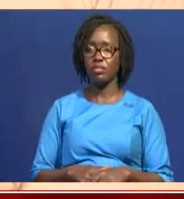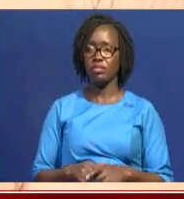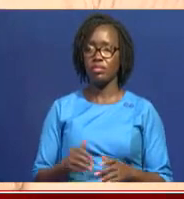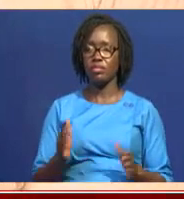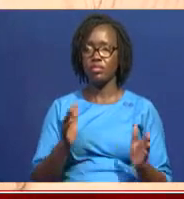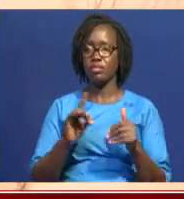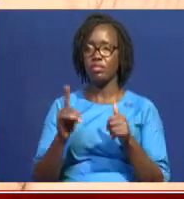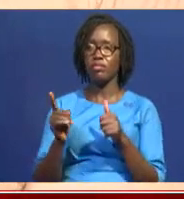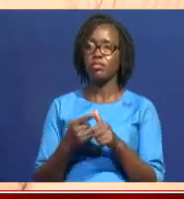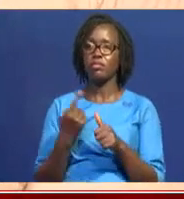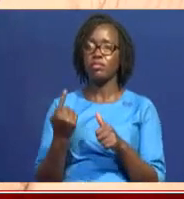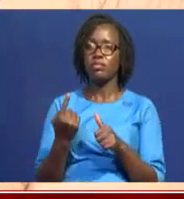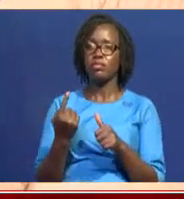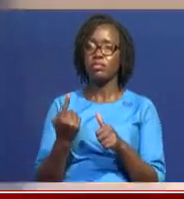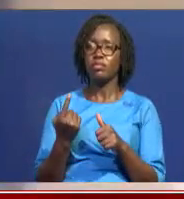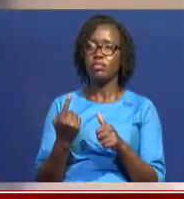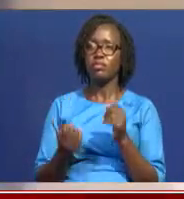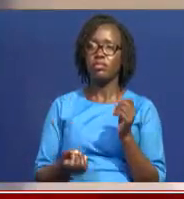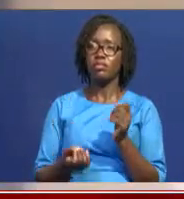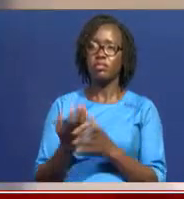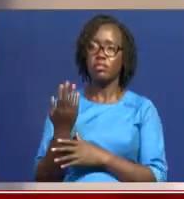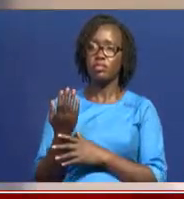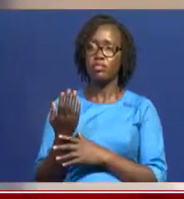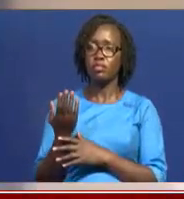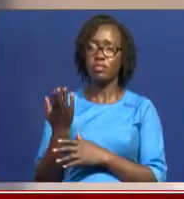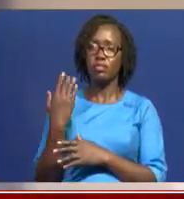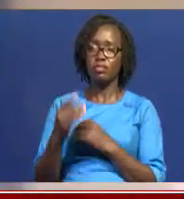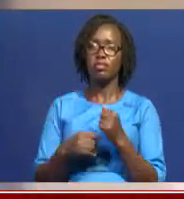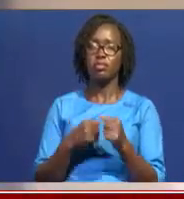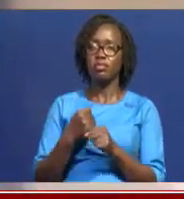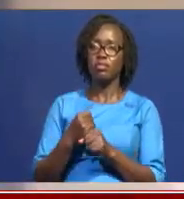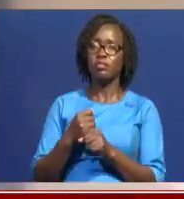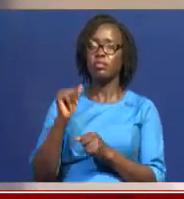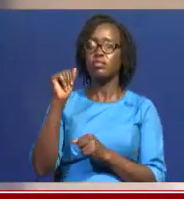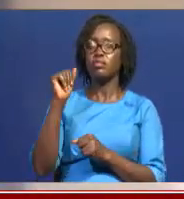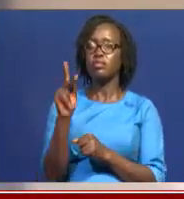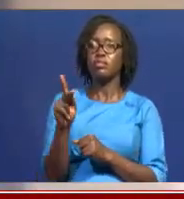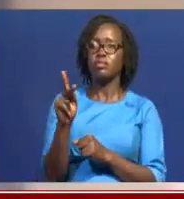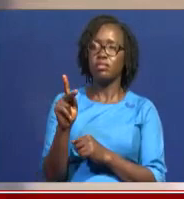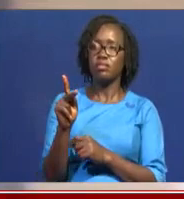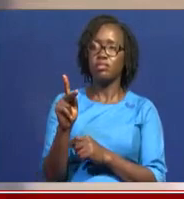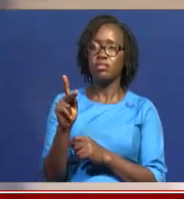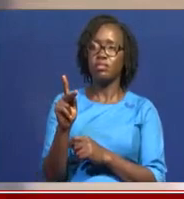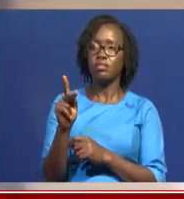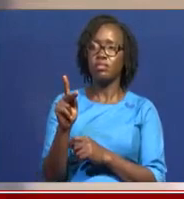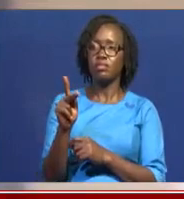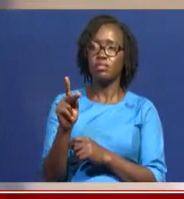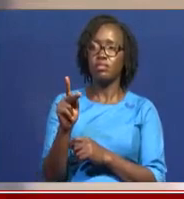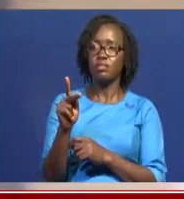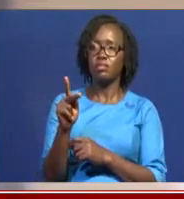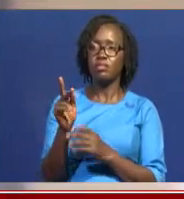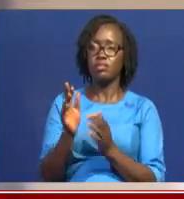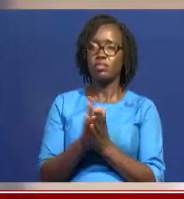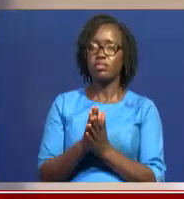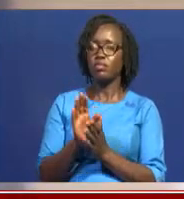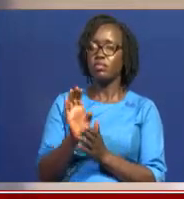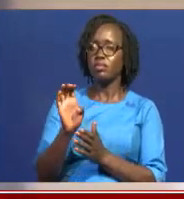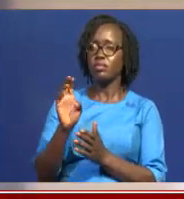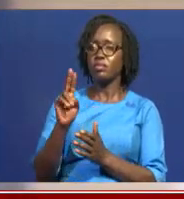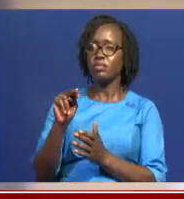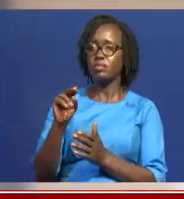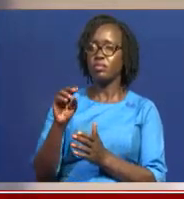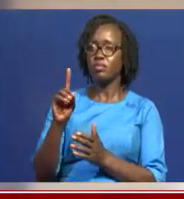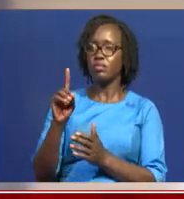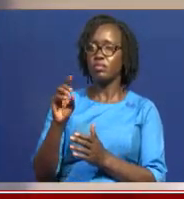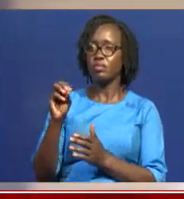Mpango wa kwanza tulizindua mwaka uliopita na Athletics Kenya ni mpango wa endowment fund.